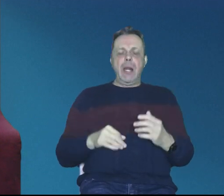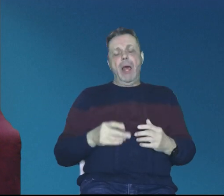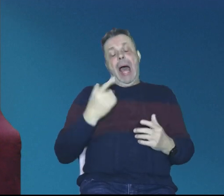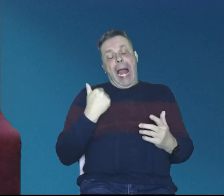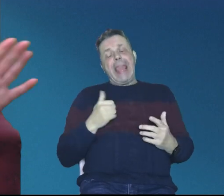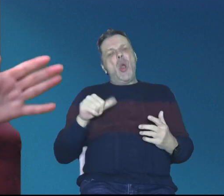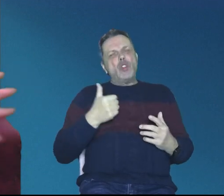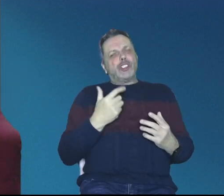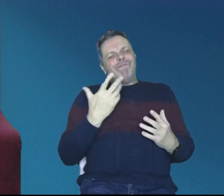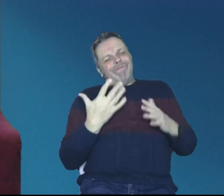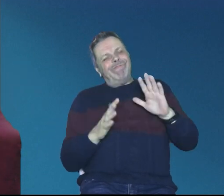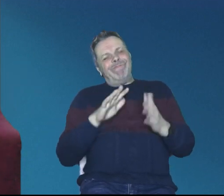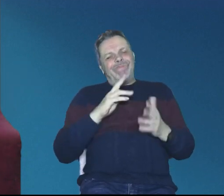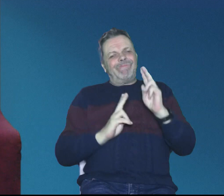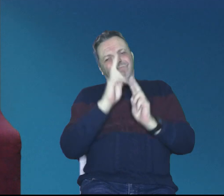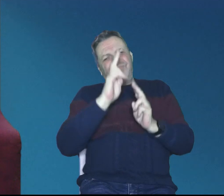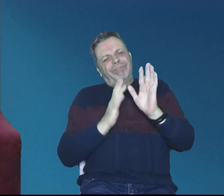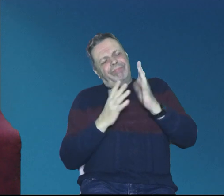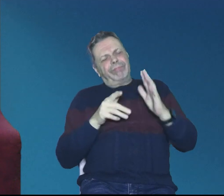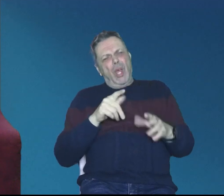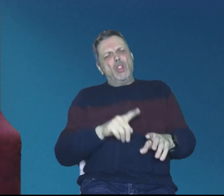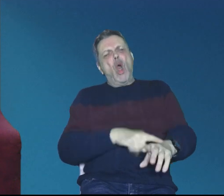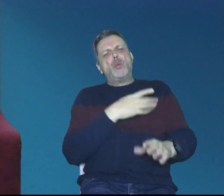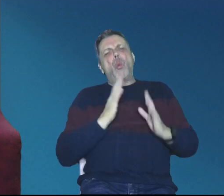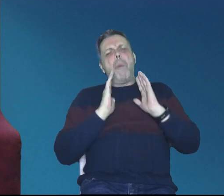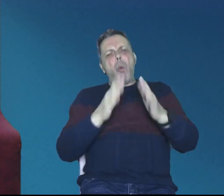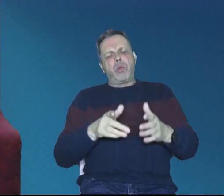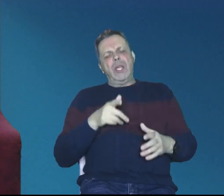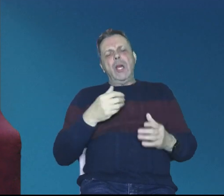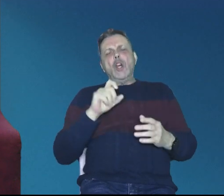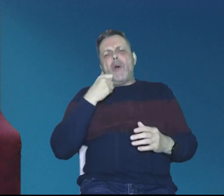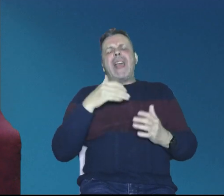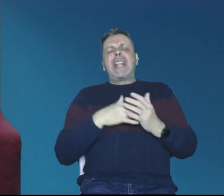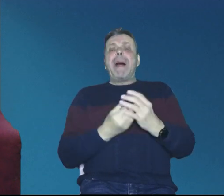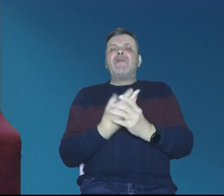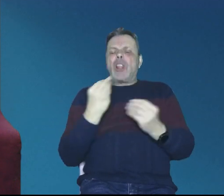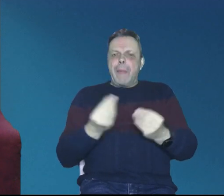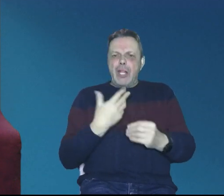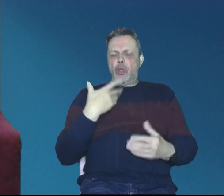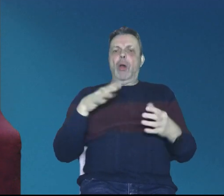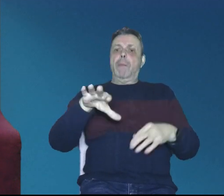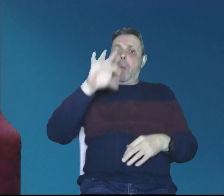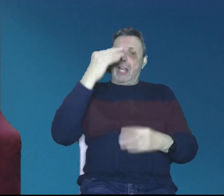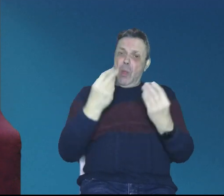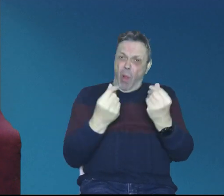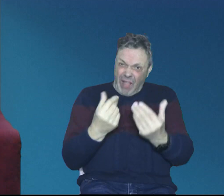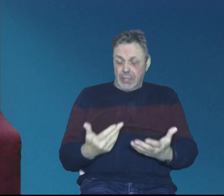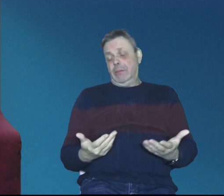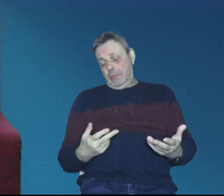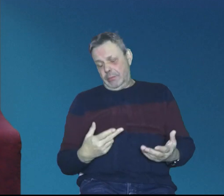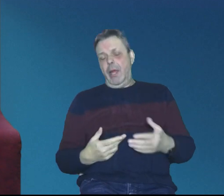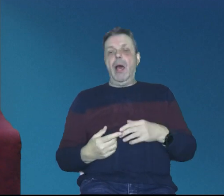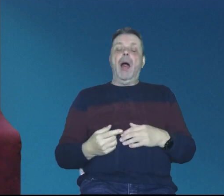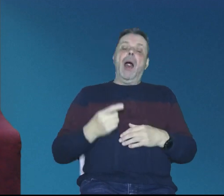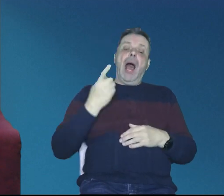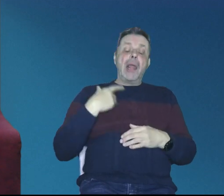to je još uvijek diskutabilno. Dug je to put, čovjek treba stvoriti nešto, onda moraš pronaći i